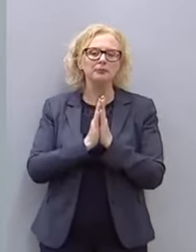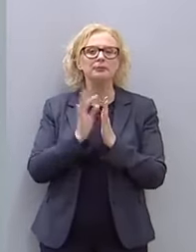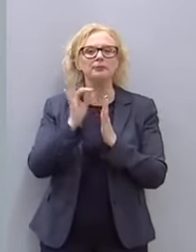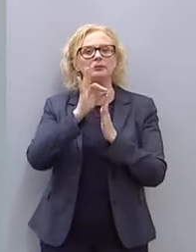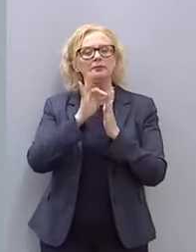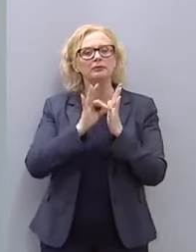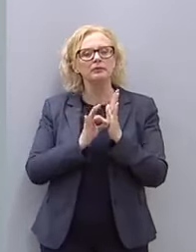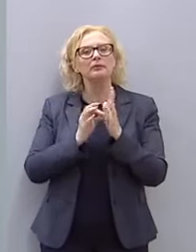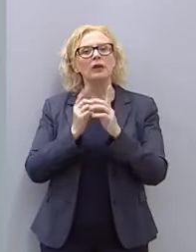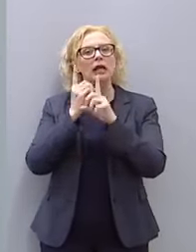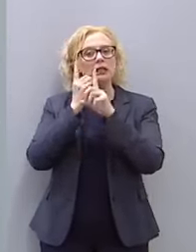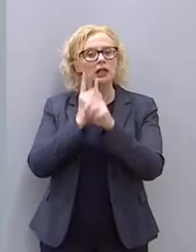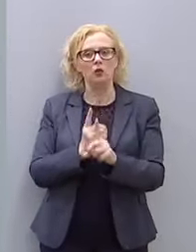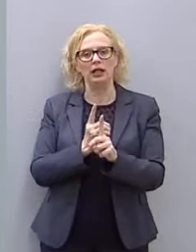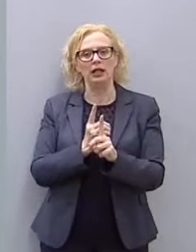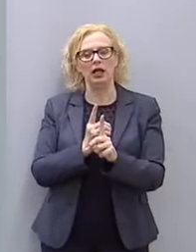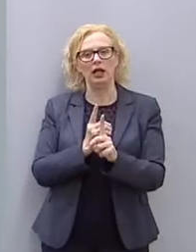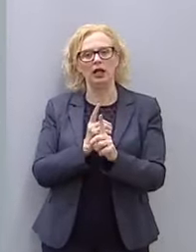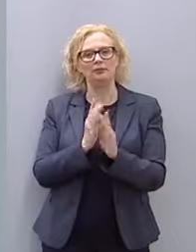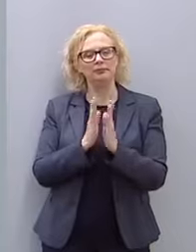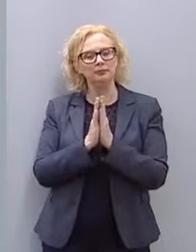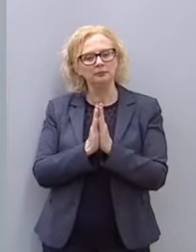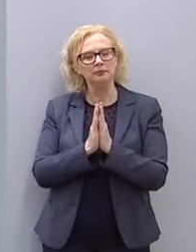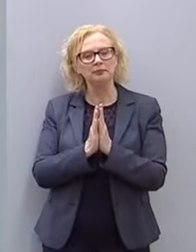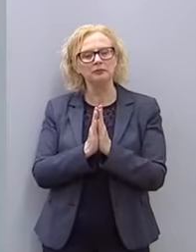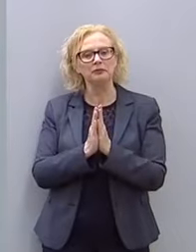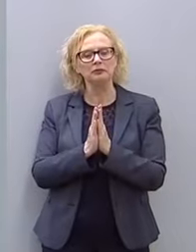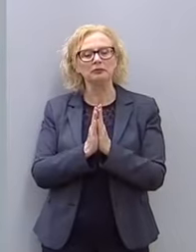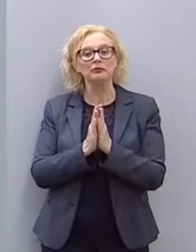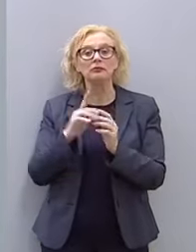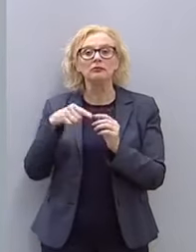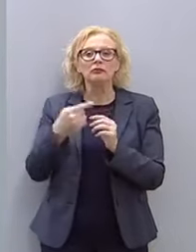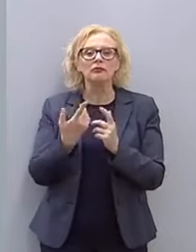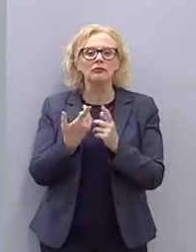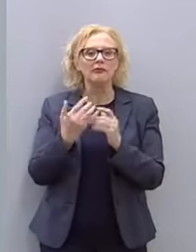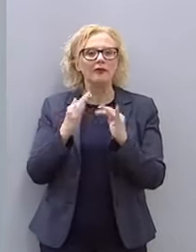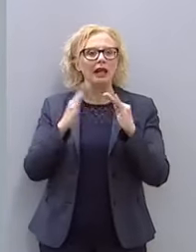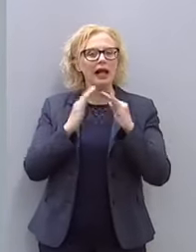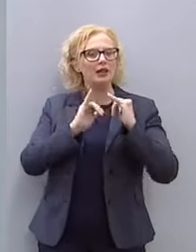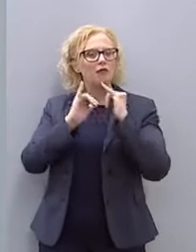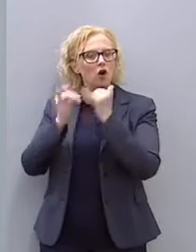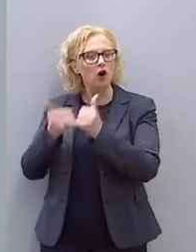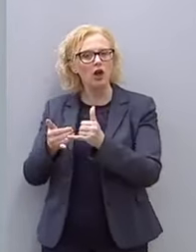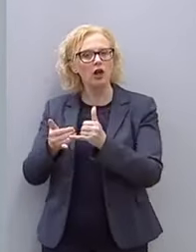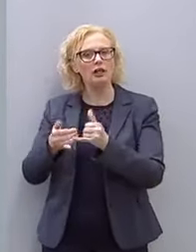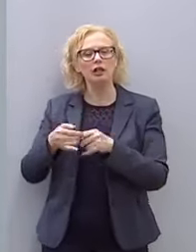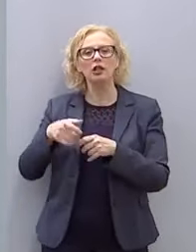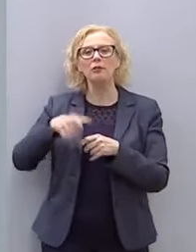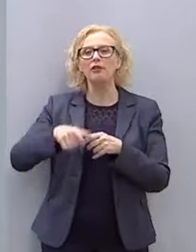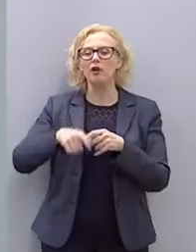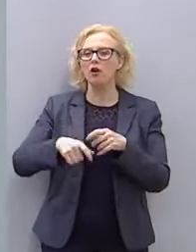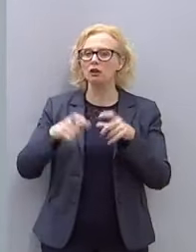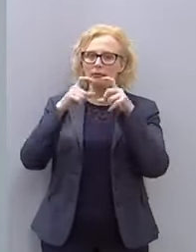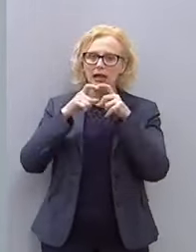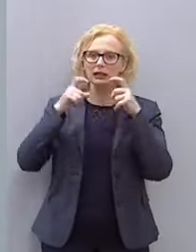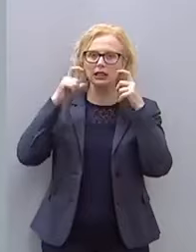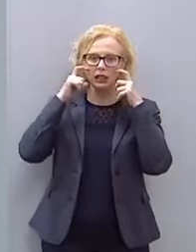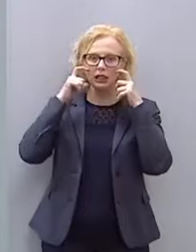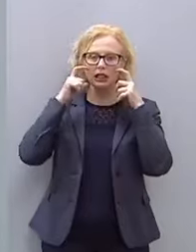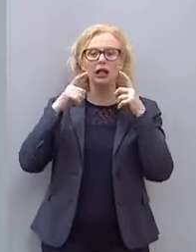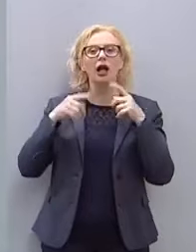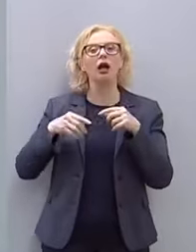al rispetto delle regole ea fare in modo che nel momento in cui si esce di casa si abbia con sé con sé la